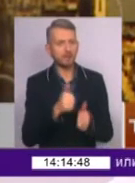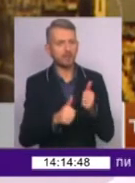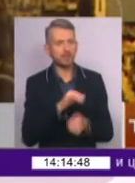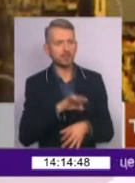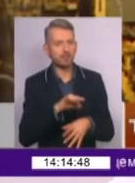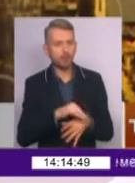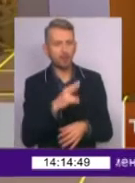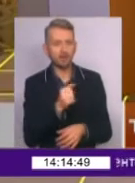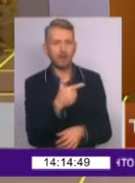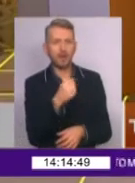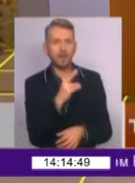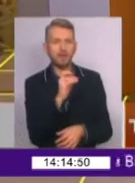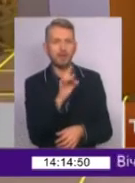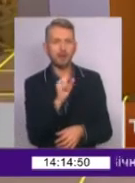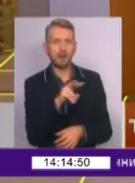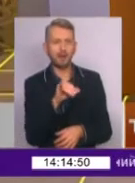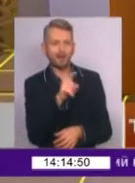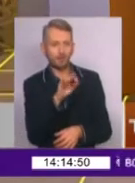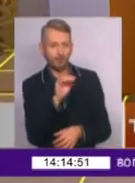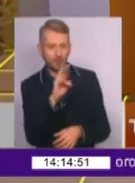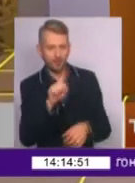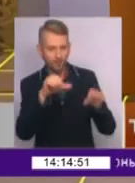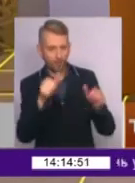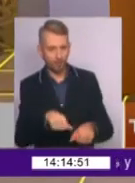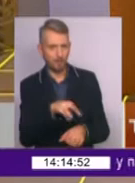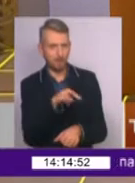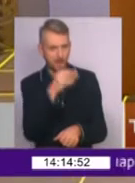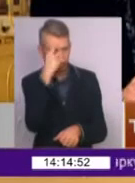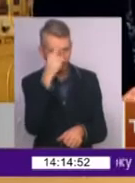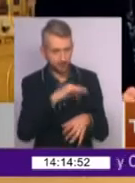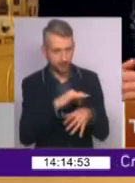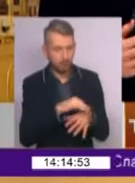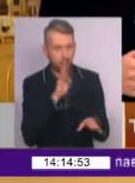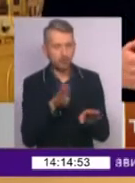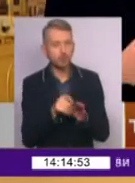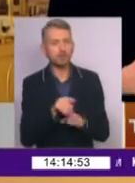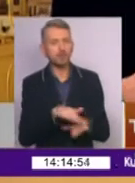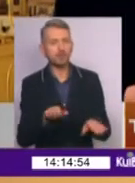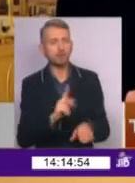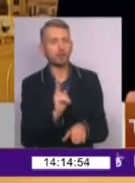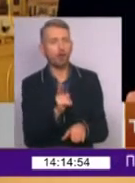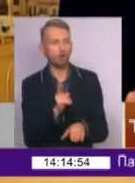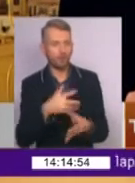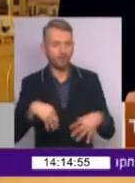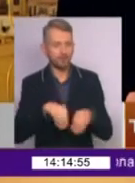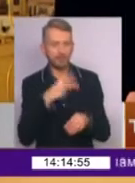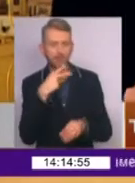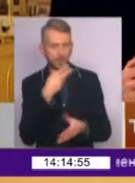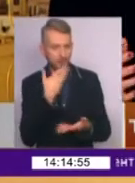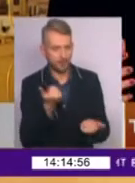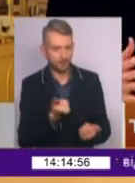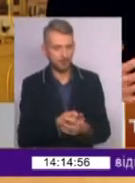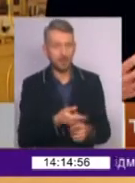на генералізовані форми менінгококової інфекції, порівняно з тими дітьми, які живуть в сім'ях, де не палять.